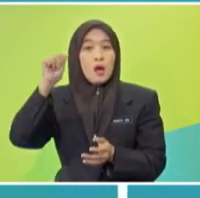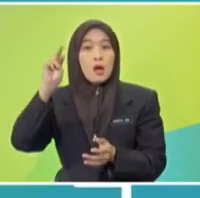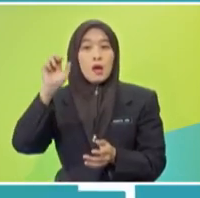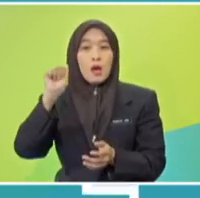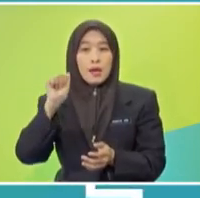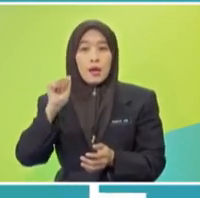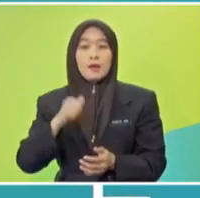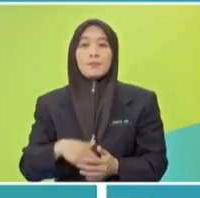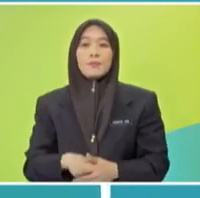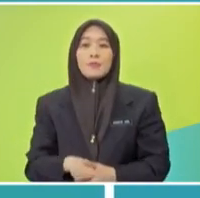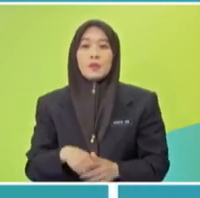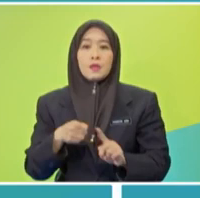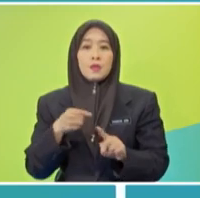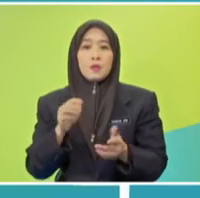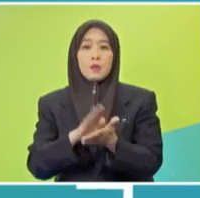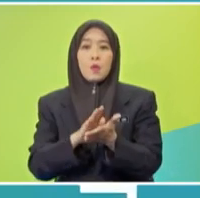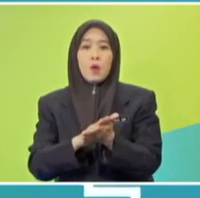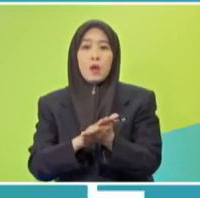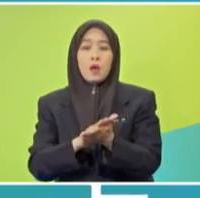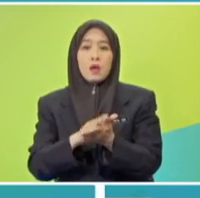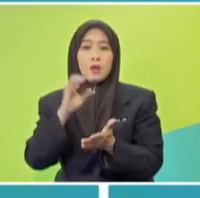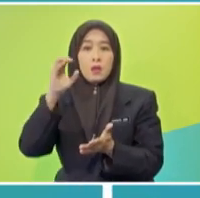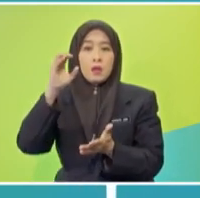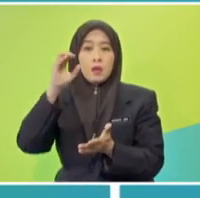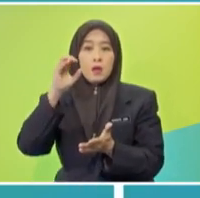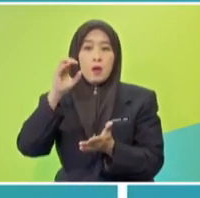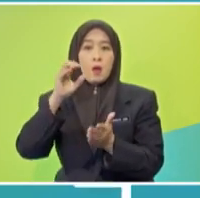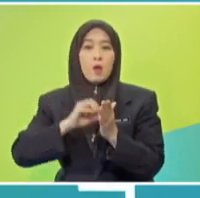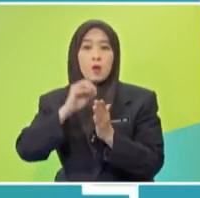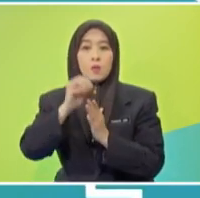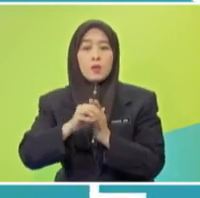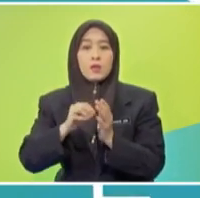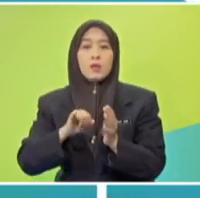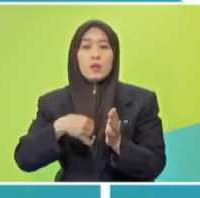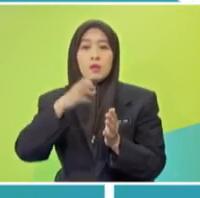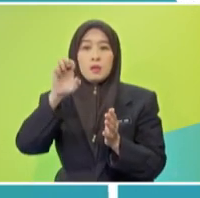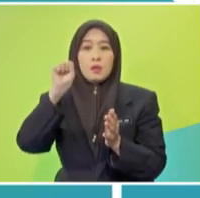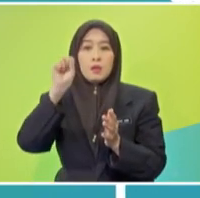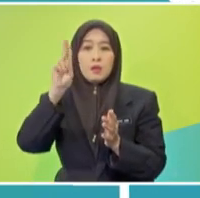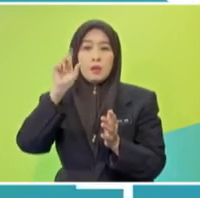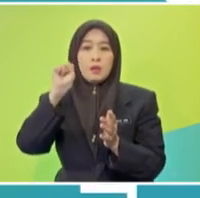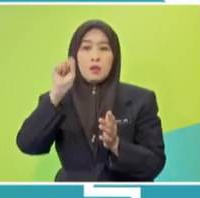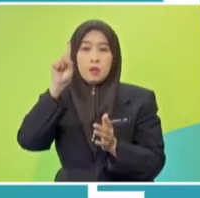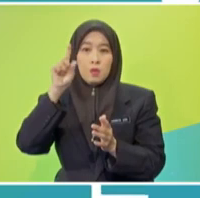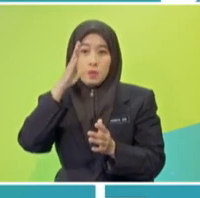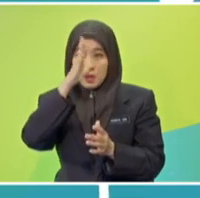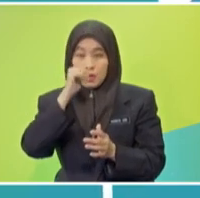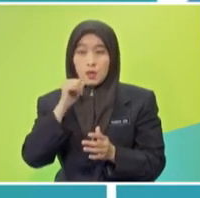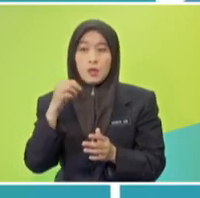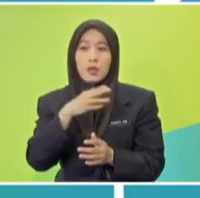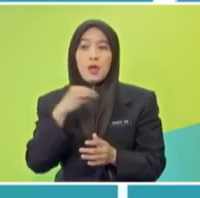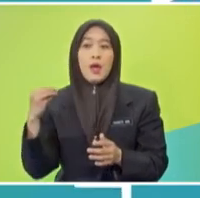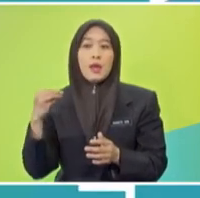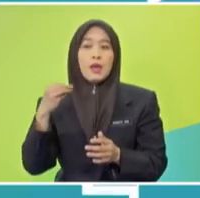dari sekolah kebangsaan konven invent Jesus 1 Malaka dan honey